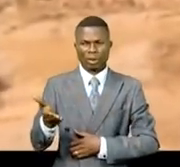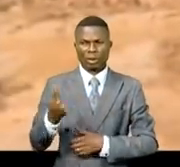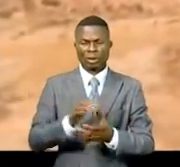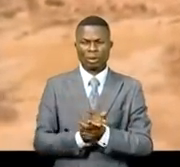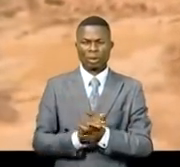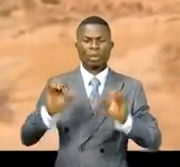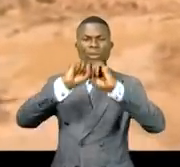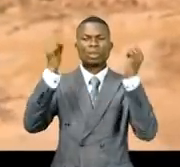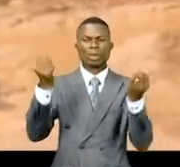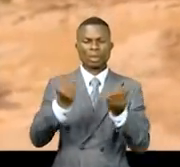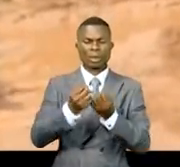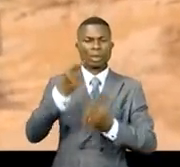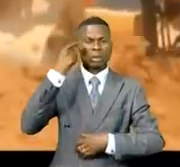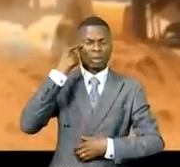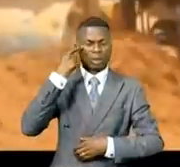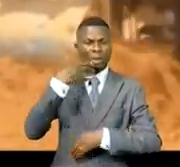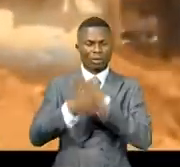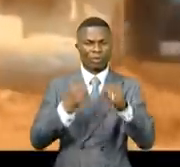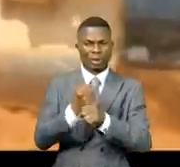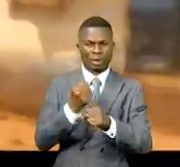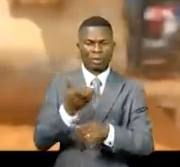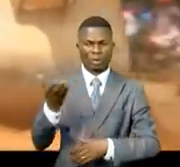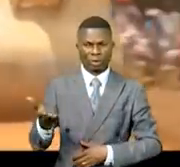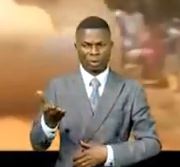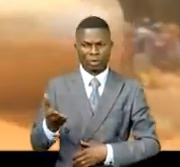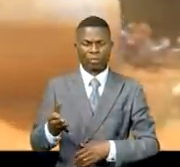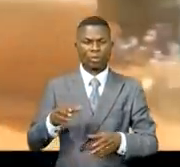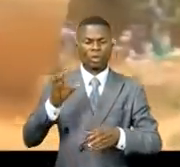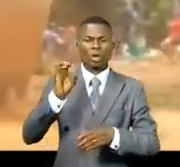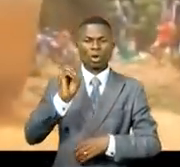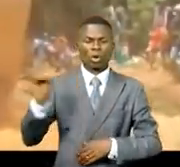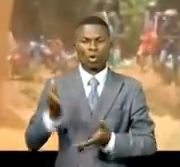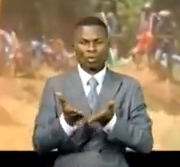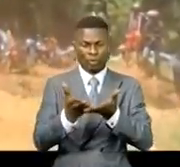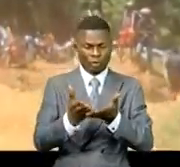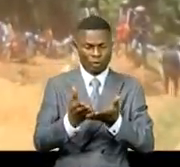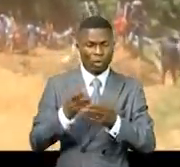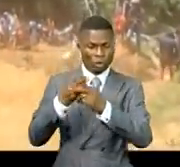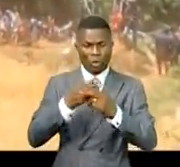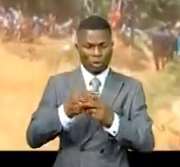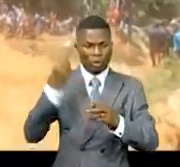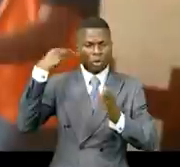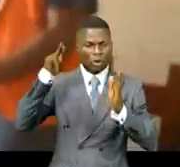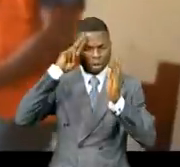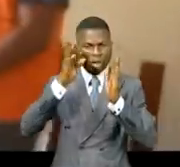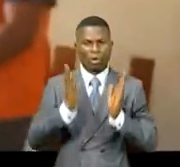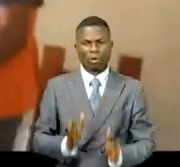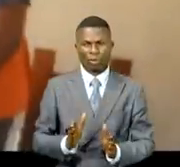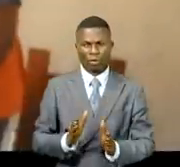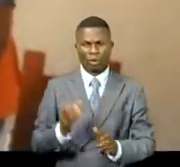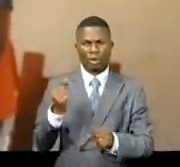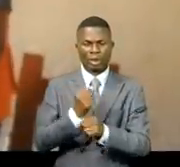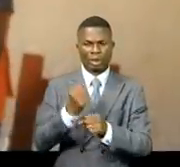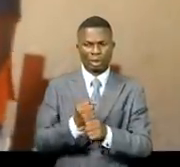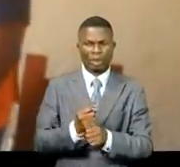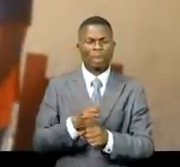la Société orientale et ressources ORC. L'office des routes, qui est l'œil technique du gouvernement congolais, ne s'oppose pas à